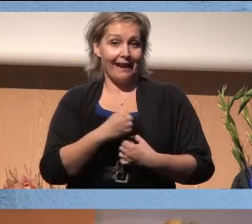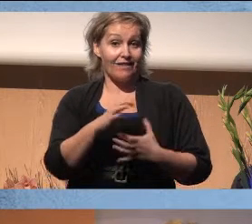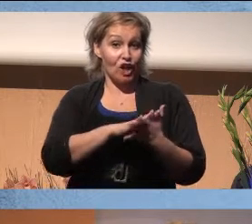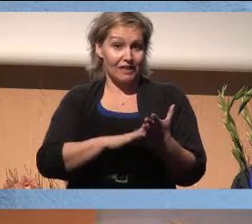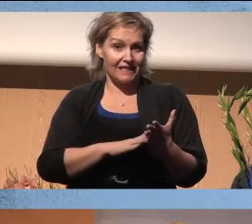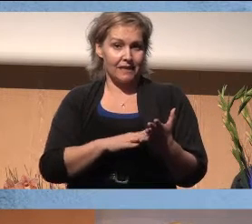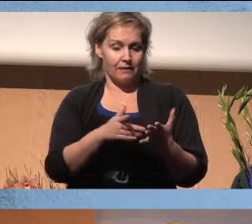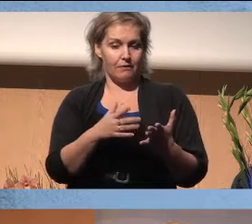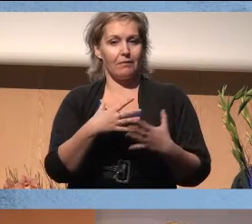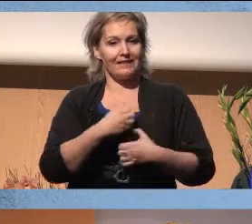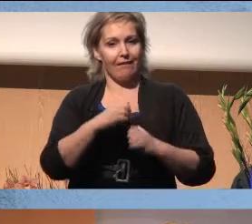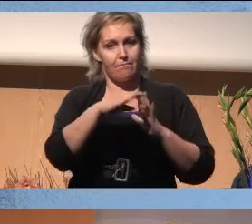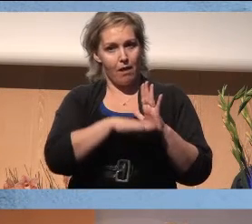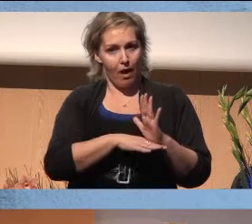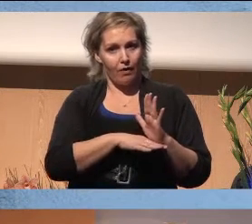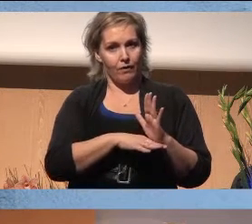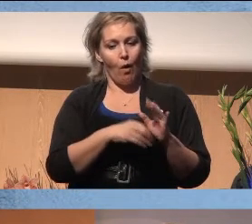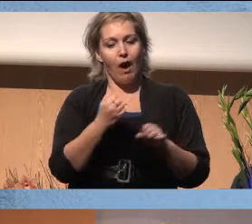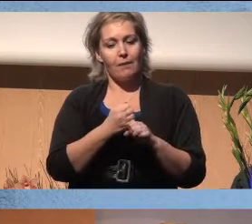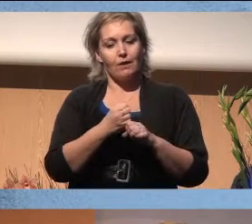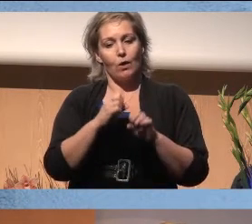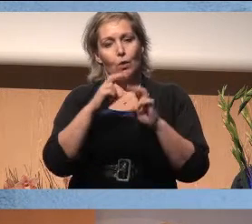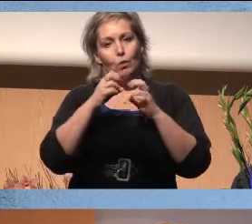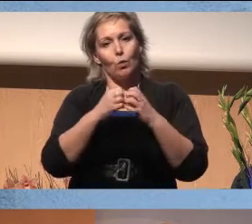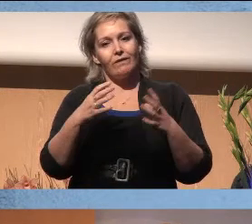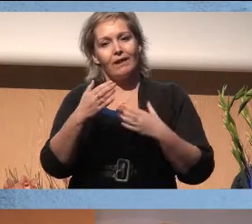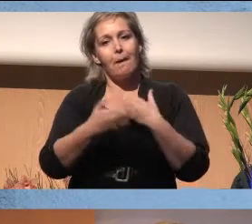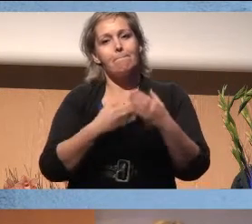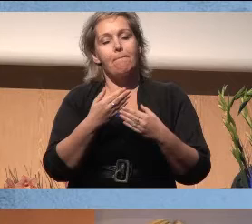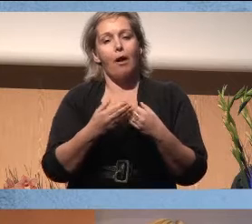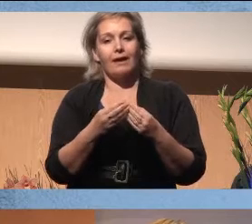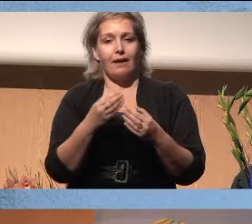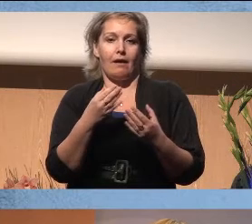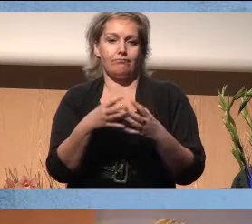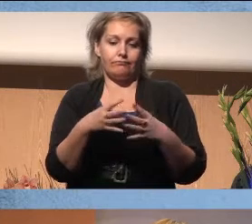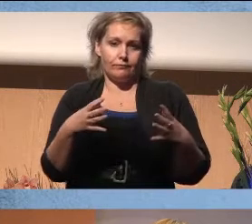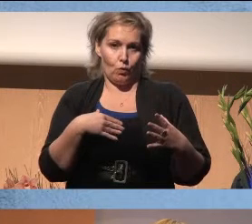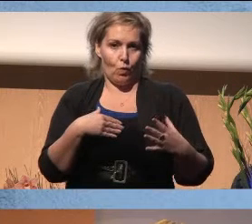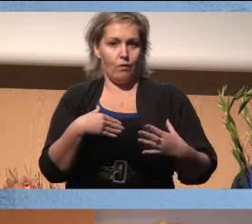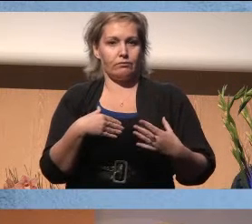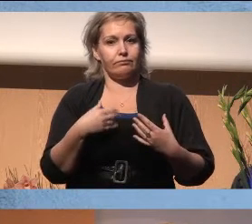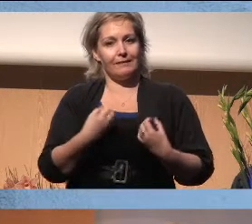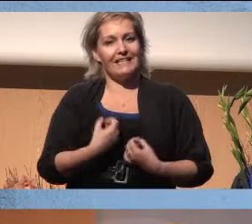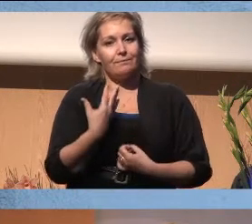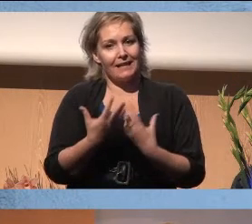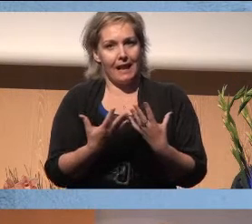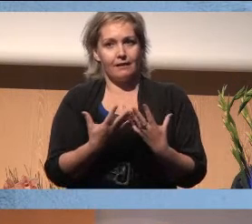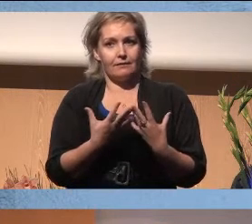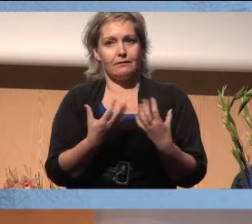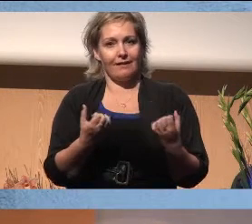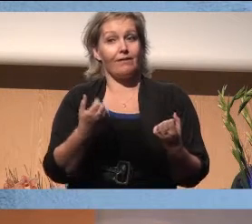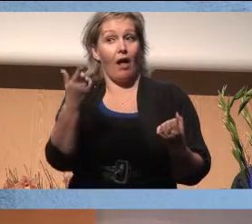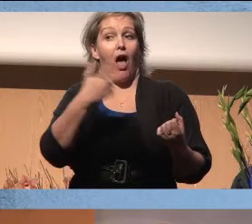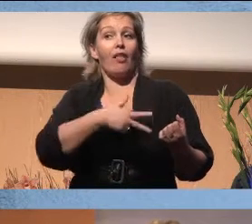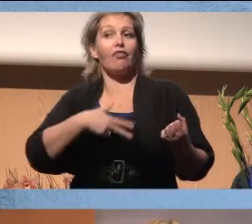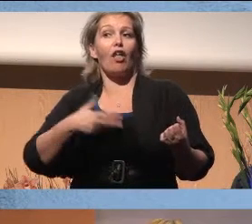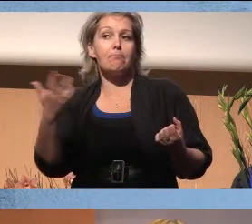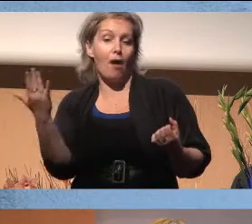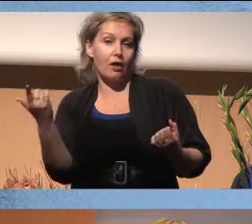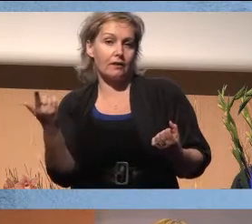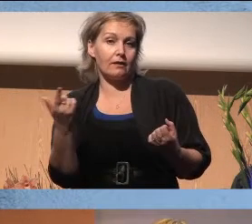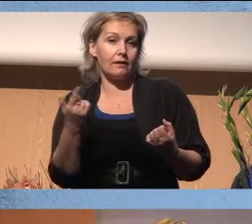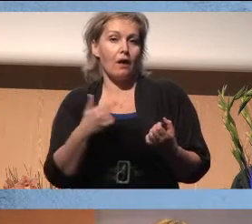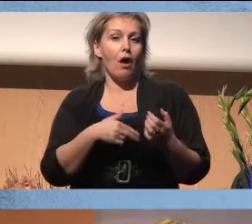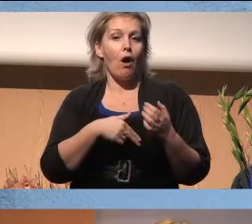Kreftstrategien skal bli kreftplan, og vi arbeider med å utvikle pakkeforløp for kreftpasienter. Det er vi i gang med, inspirert stært fra Danmark. De